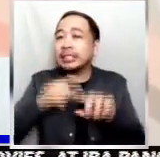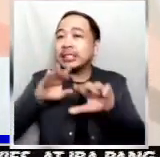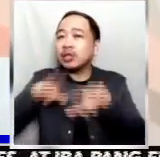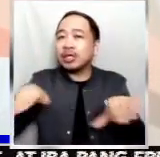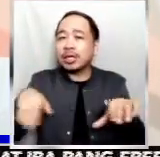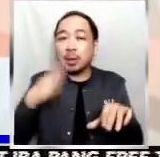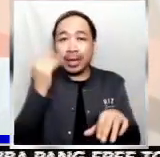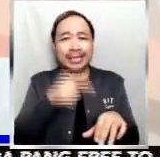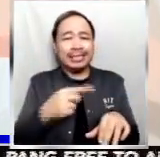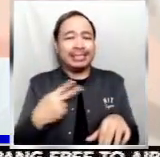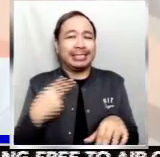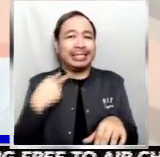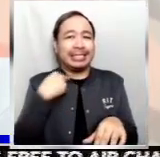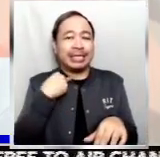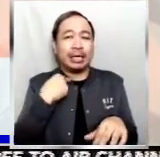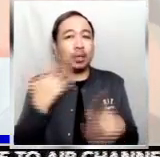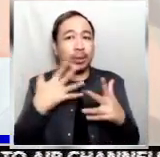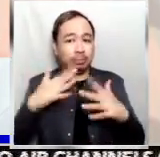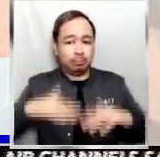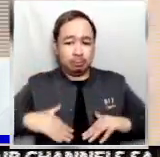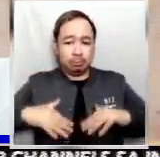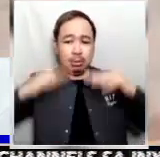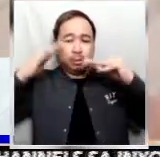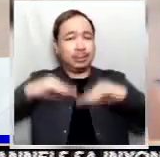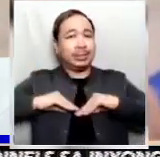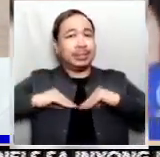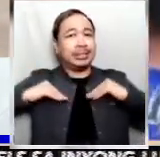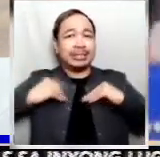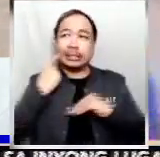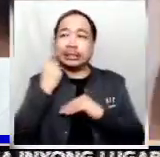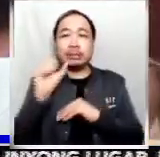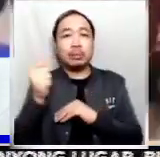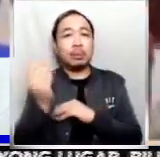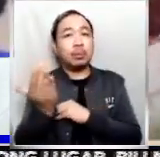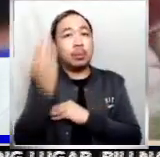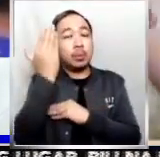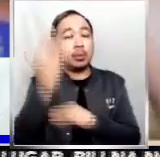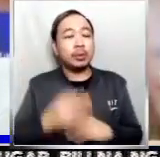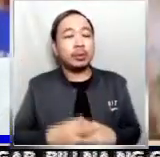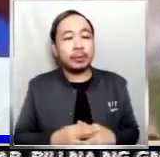hanggang dibdib na baha kaninang alas 10 ng umaga.